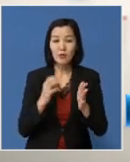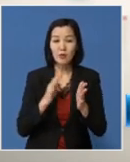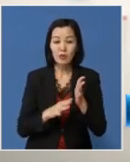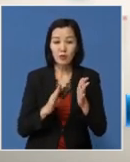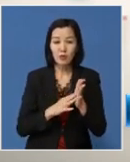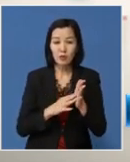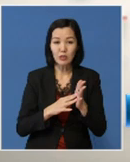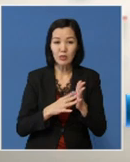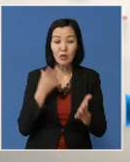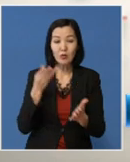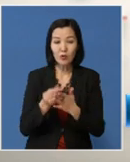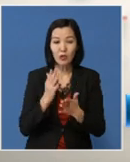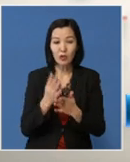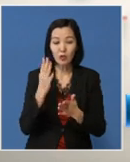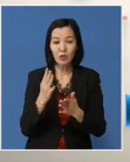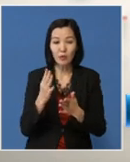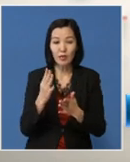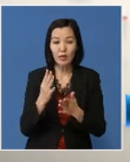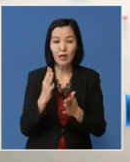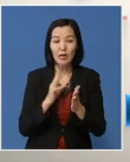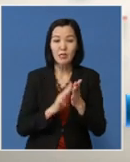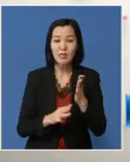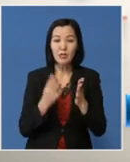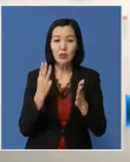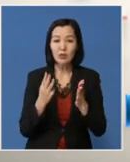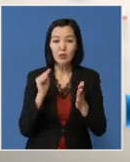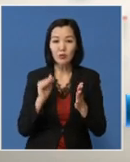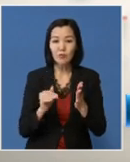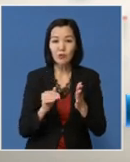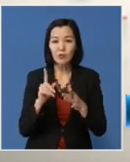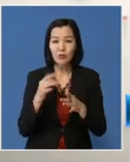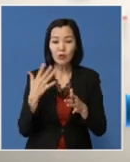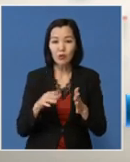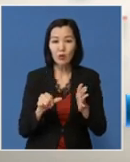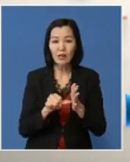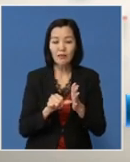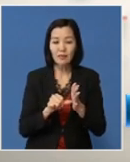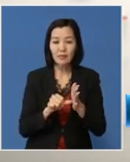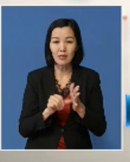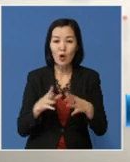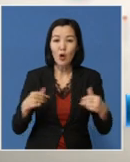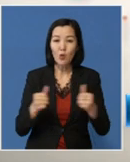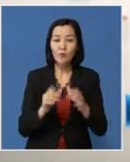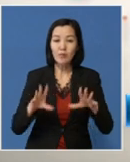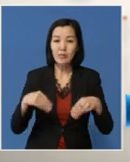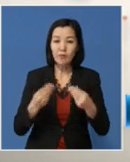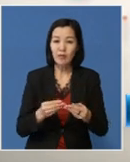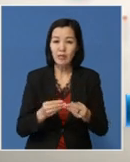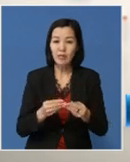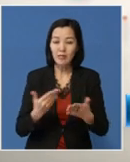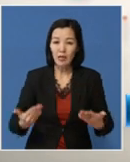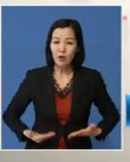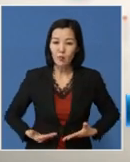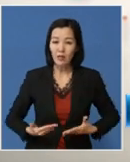беріледі. Оны 4 балаға көбейтіп 83156 теңгені аламыз. Нәтижесінде отбасыға берілетін атаулы әлеуметтік